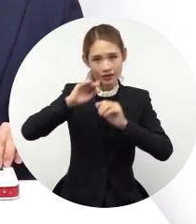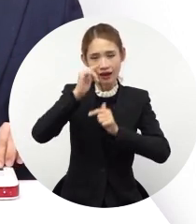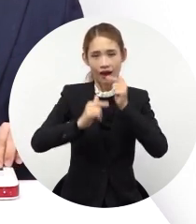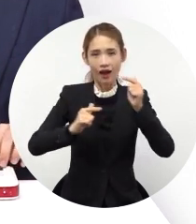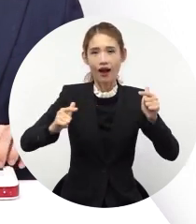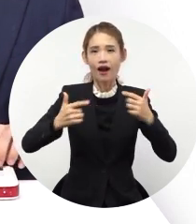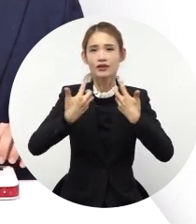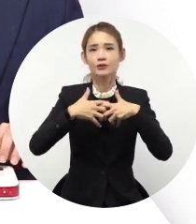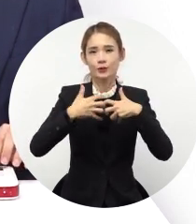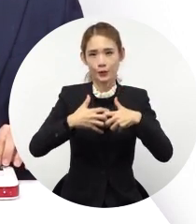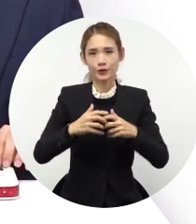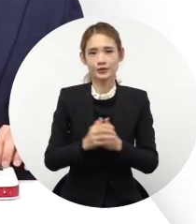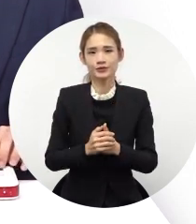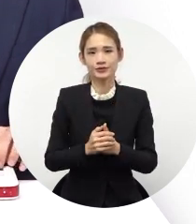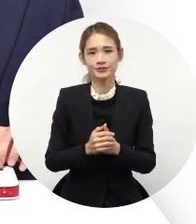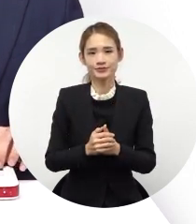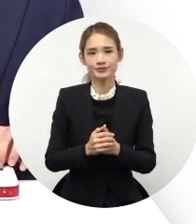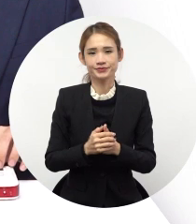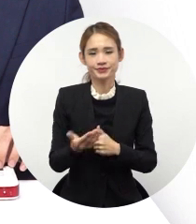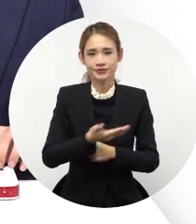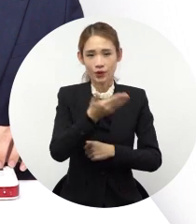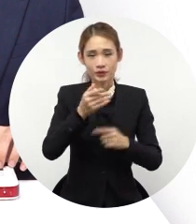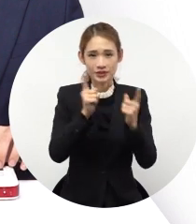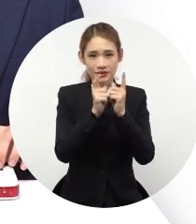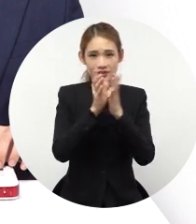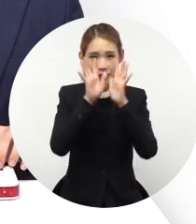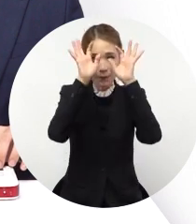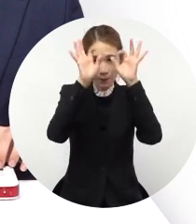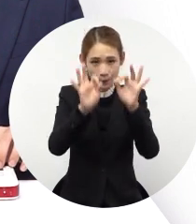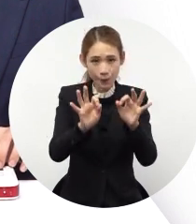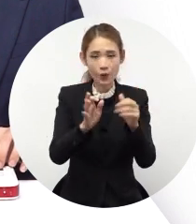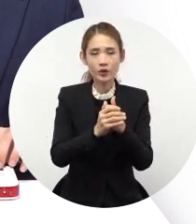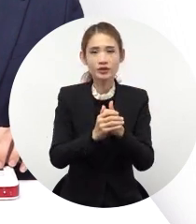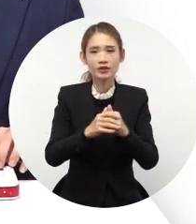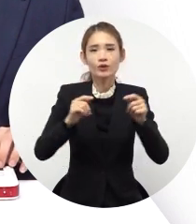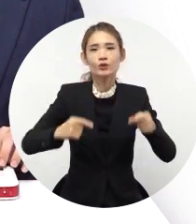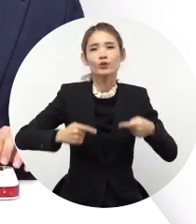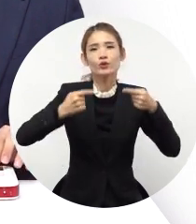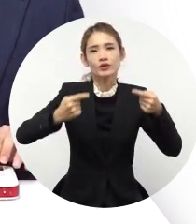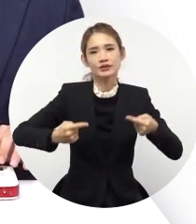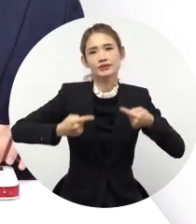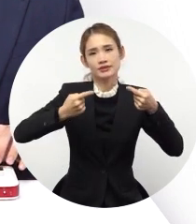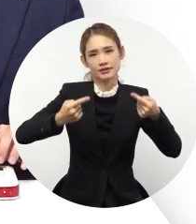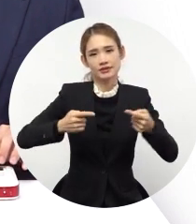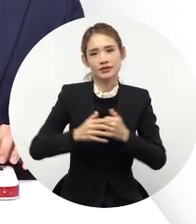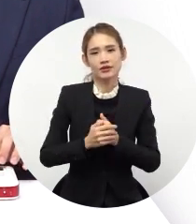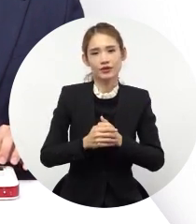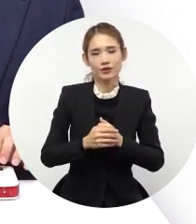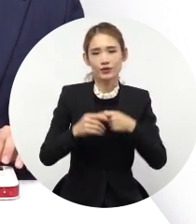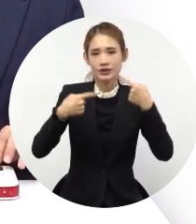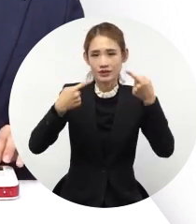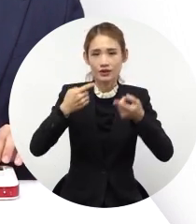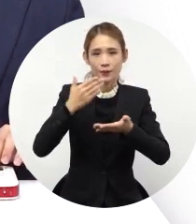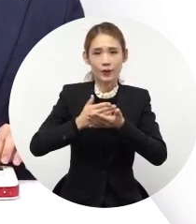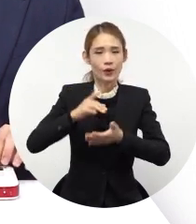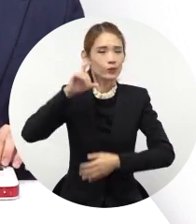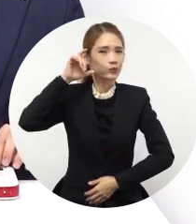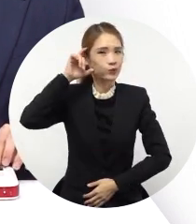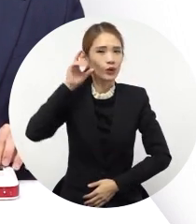다양한 도구들을 말합니다. 여러분들이 직접 많이 보셨던 건 아무래도 휠체어일 것 같은데요. 또 휠체어